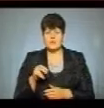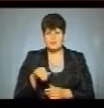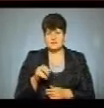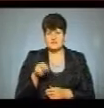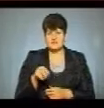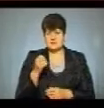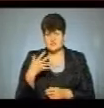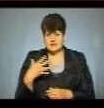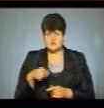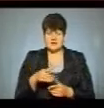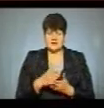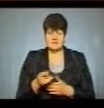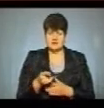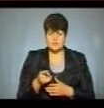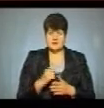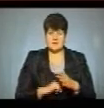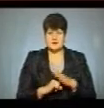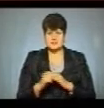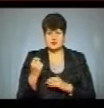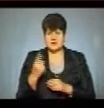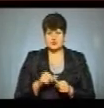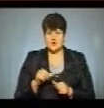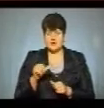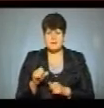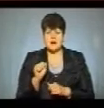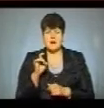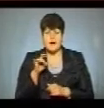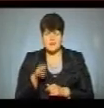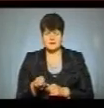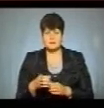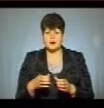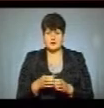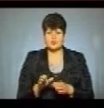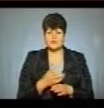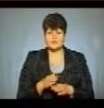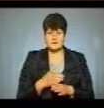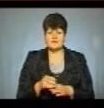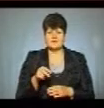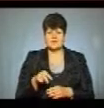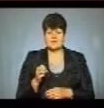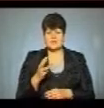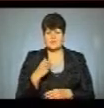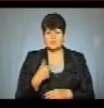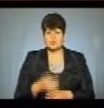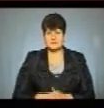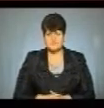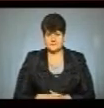вона дислокується в Тернополі на базі 11-ї окремої артбригади, яку розформували у 2013 році.